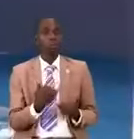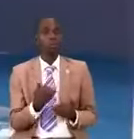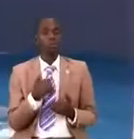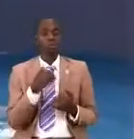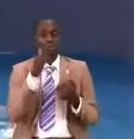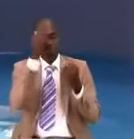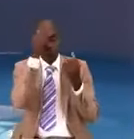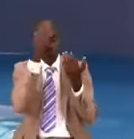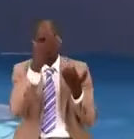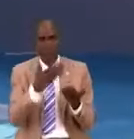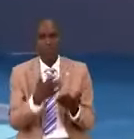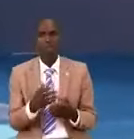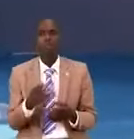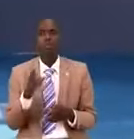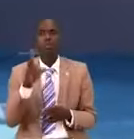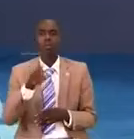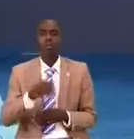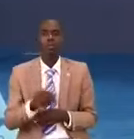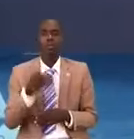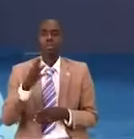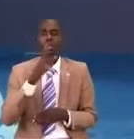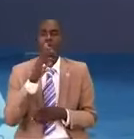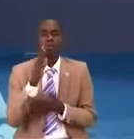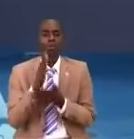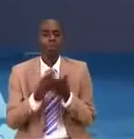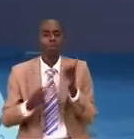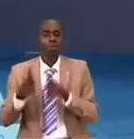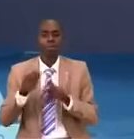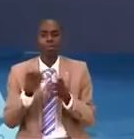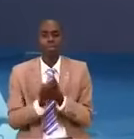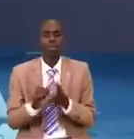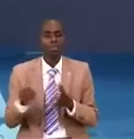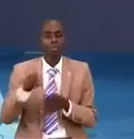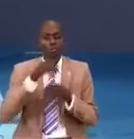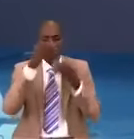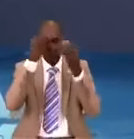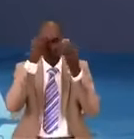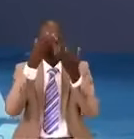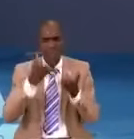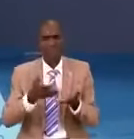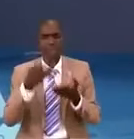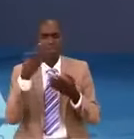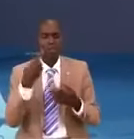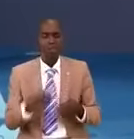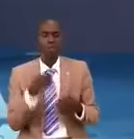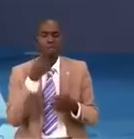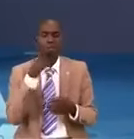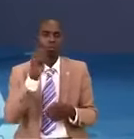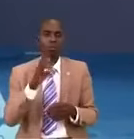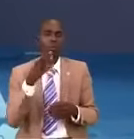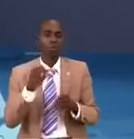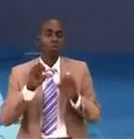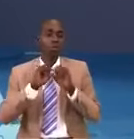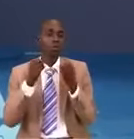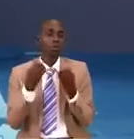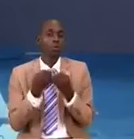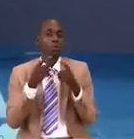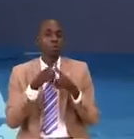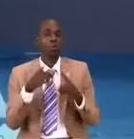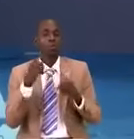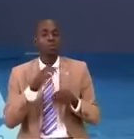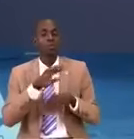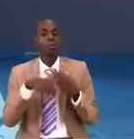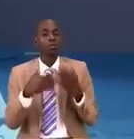ils écoutent mais le Dieu tout-puissant des ne t'empêche pas donné ce tordre fortifie-toi